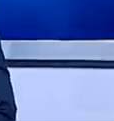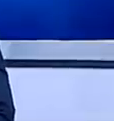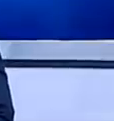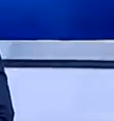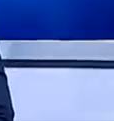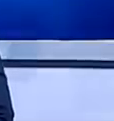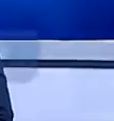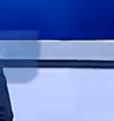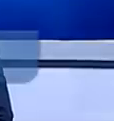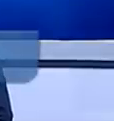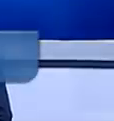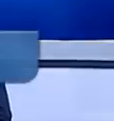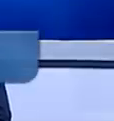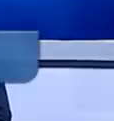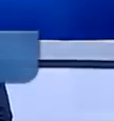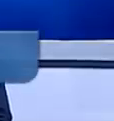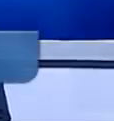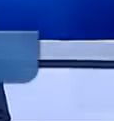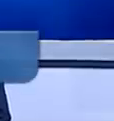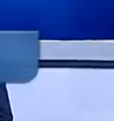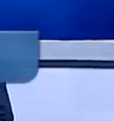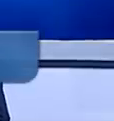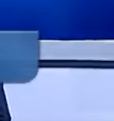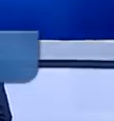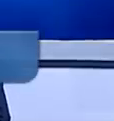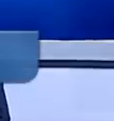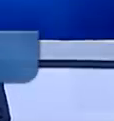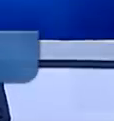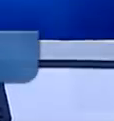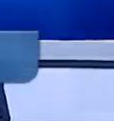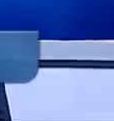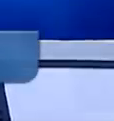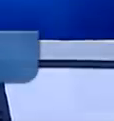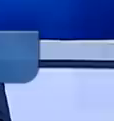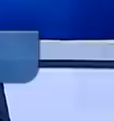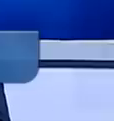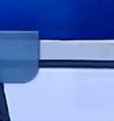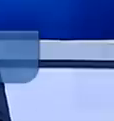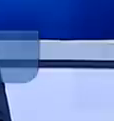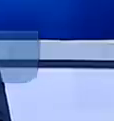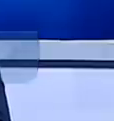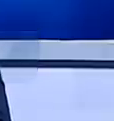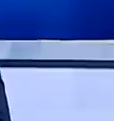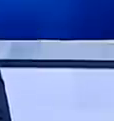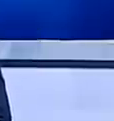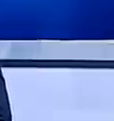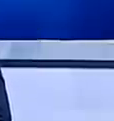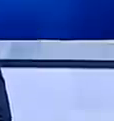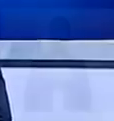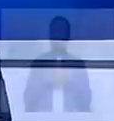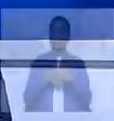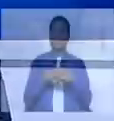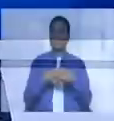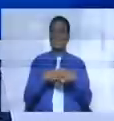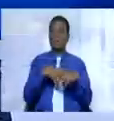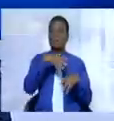Bienvenue à tous. Le projet de création de 500 hectares de plantation de bananes a été lancé hier en